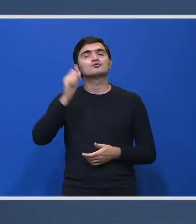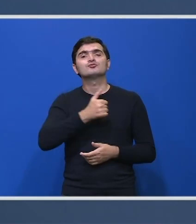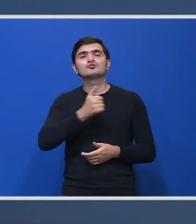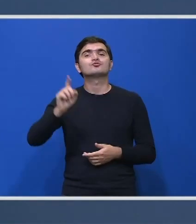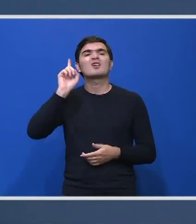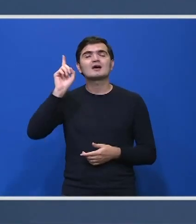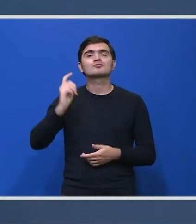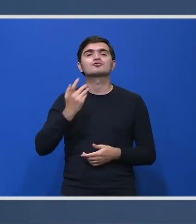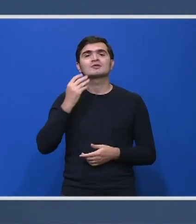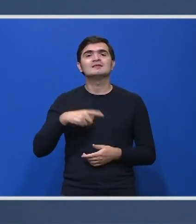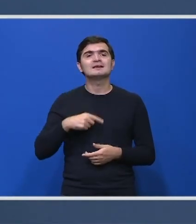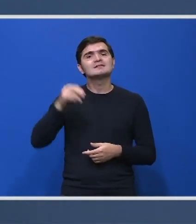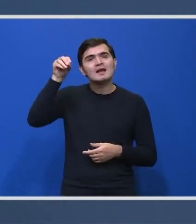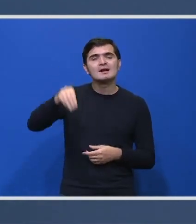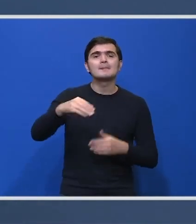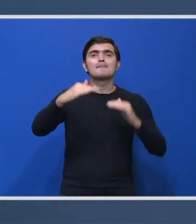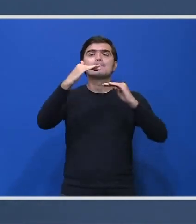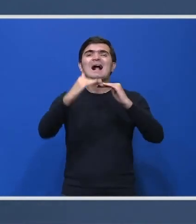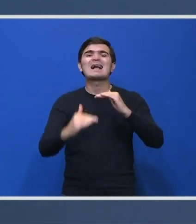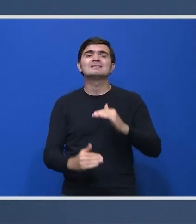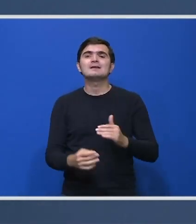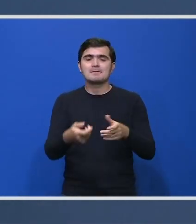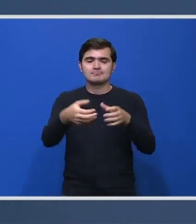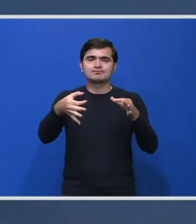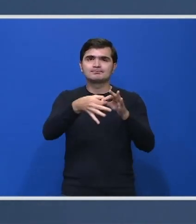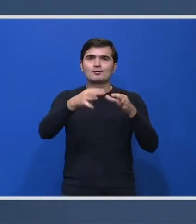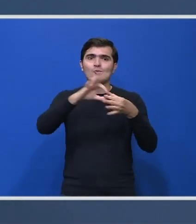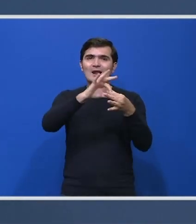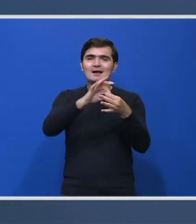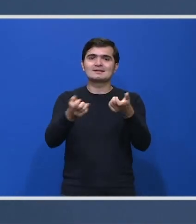atunci când este în magazie, încuiată, cu lacătul